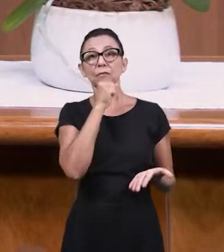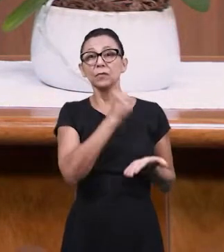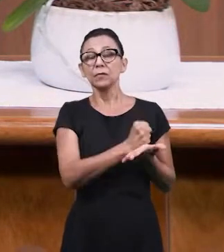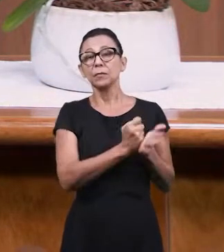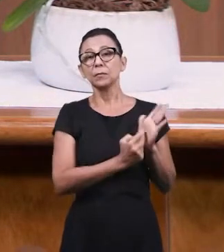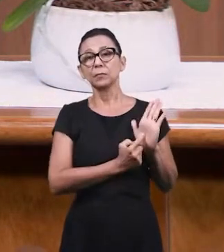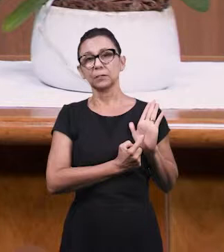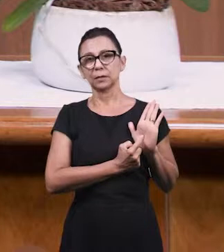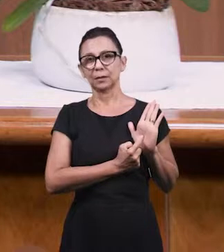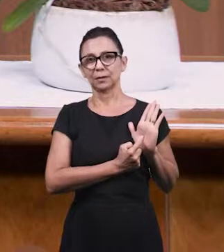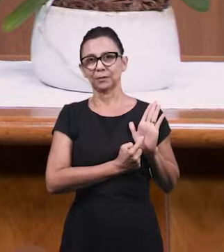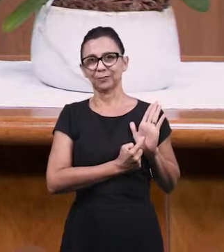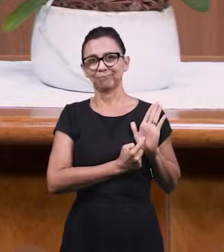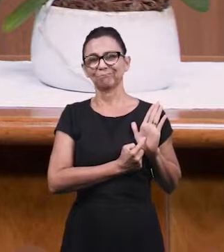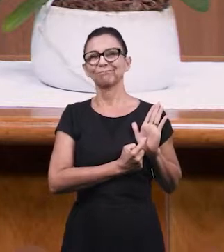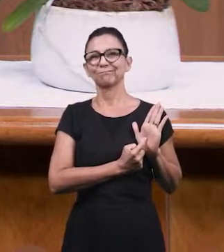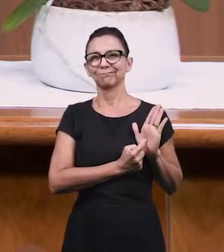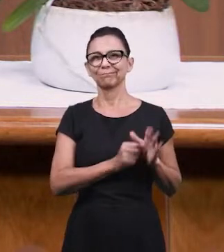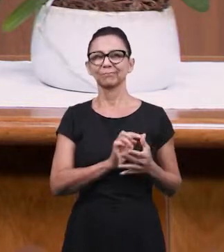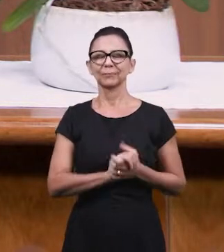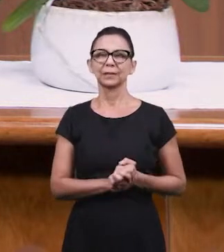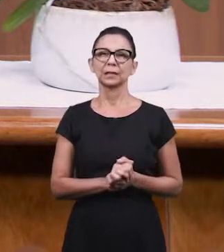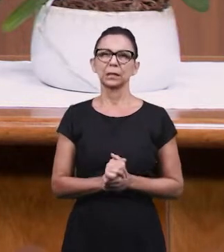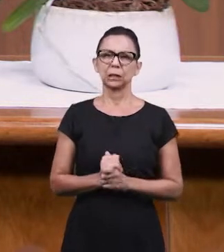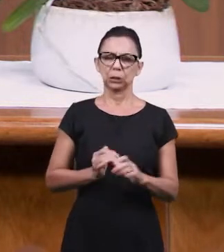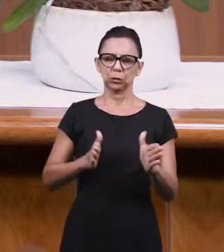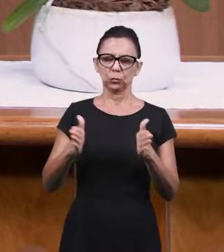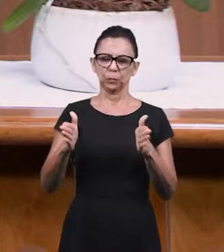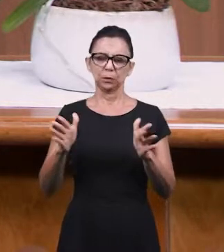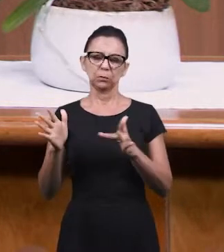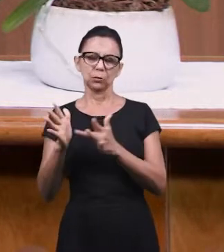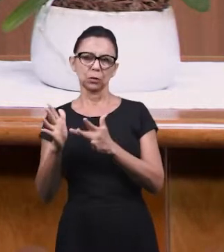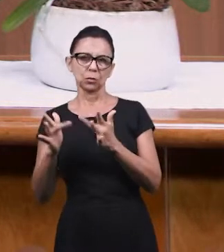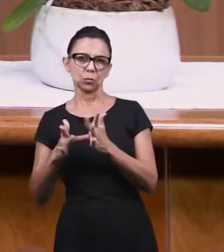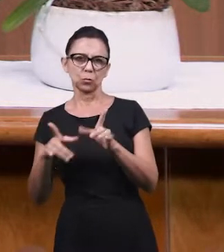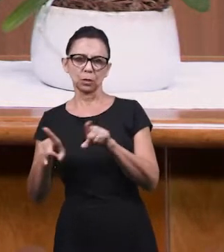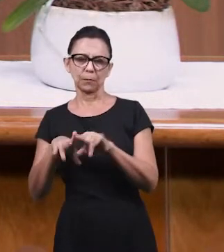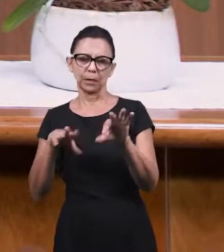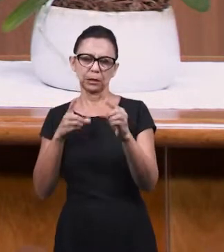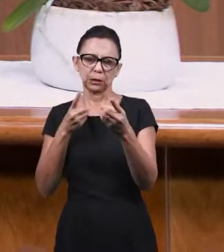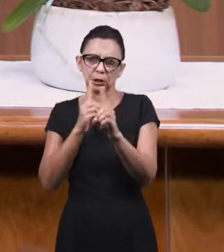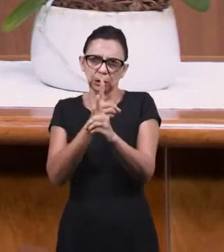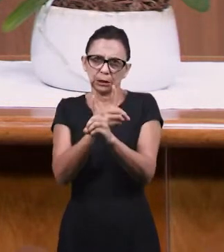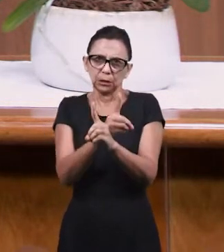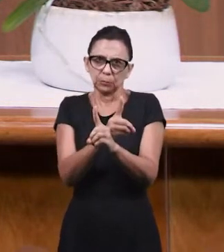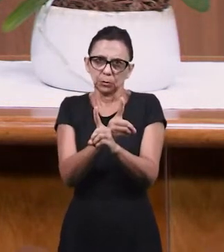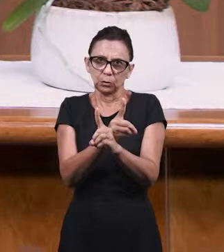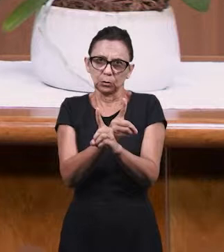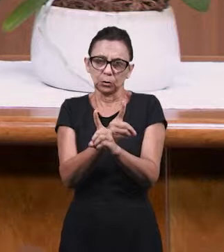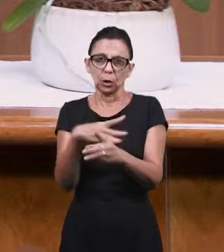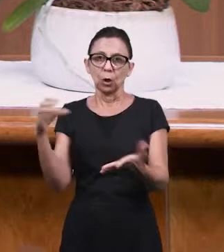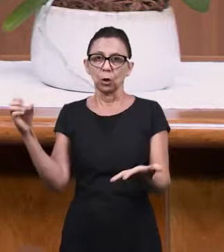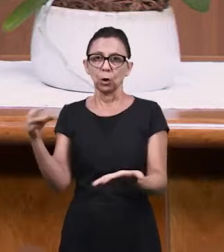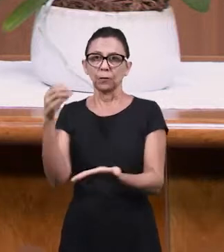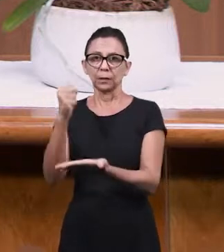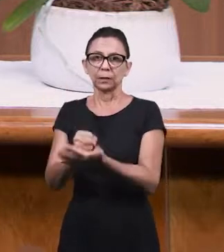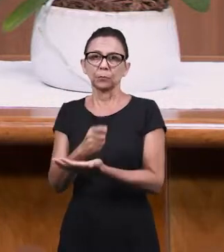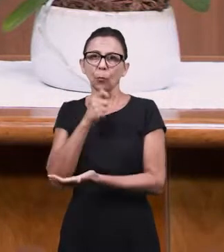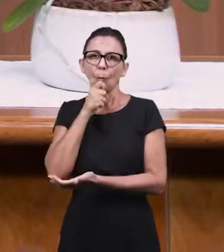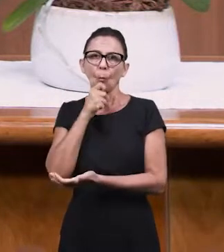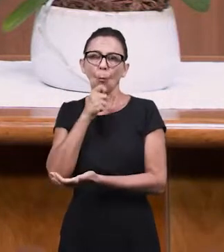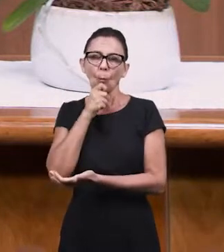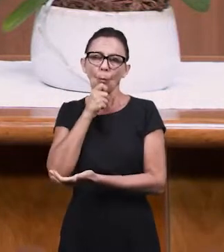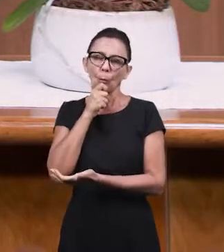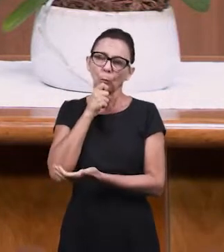Donc depuis l'Ancien Testament, donc le temps de Jésus et des disciples, n'avaient pas le